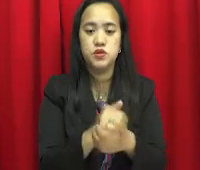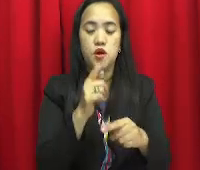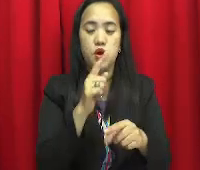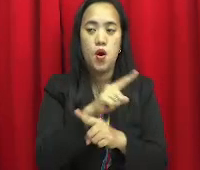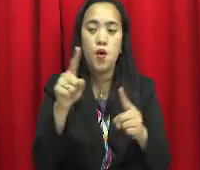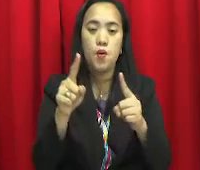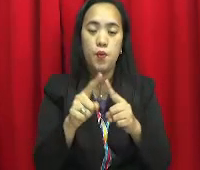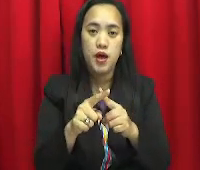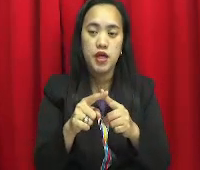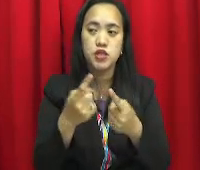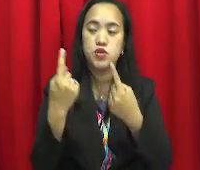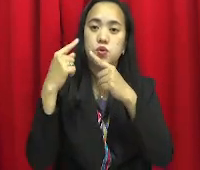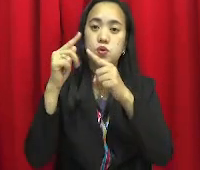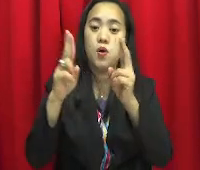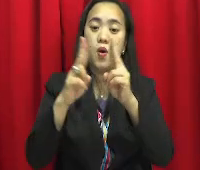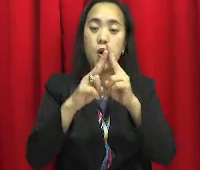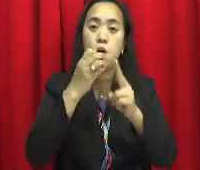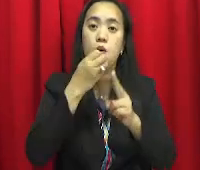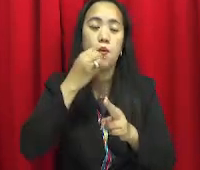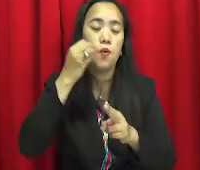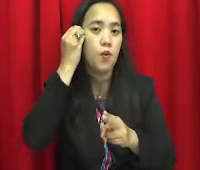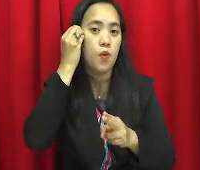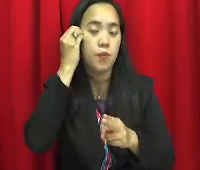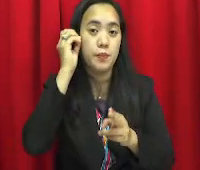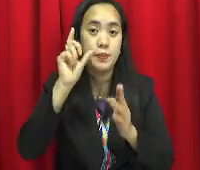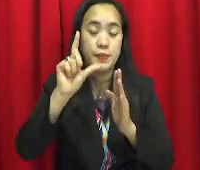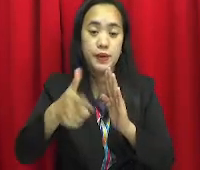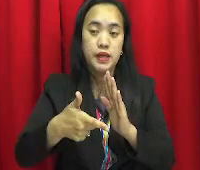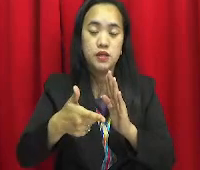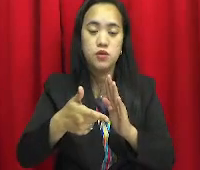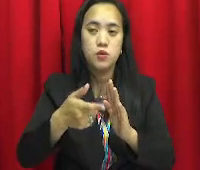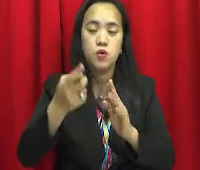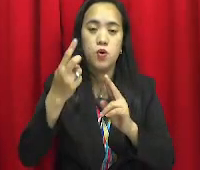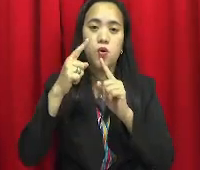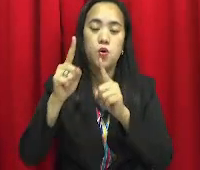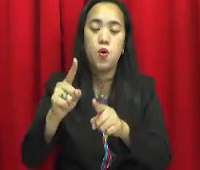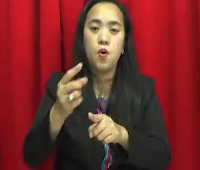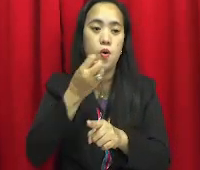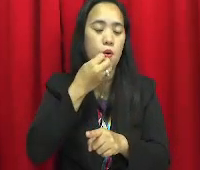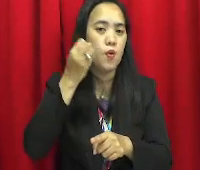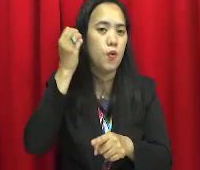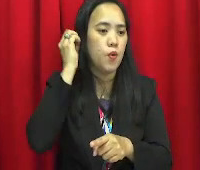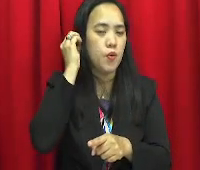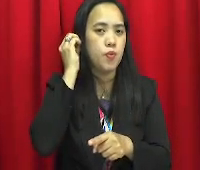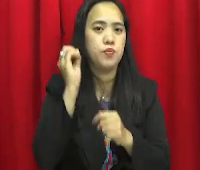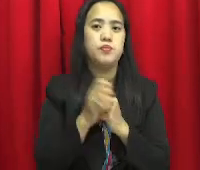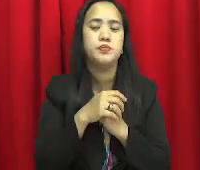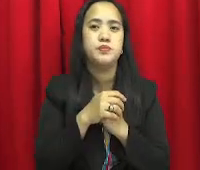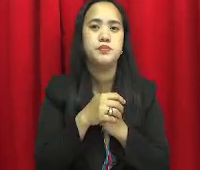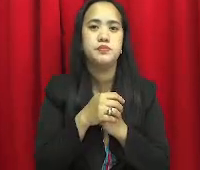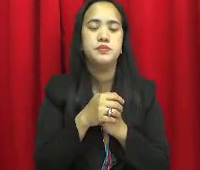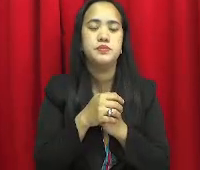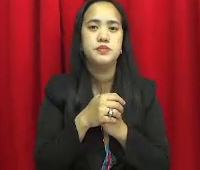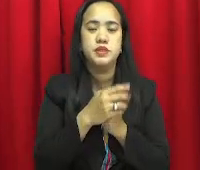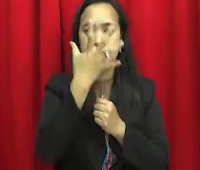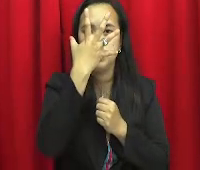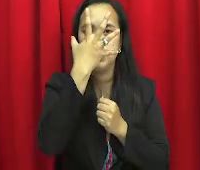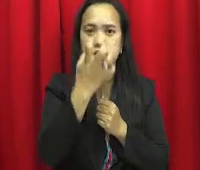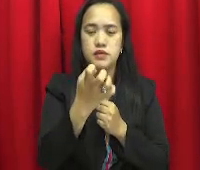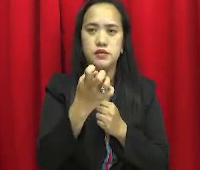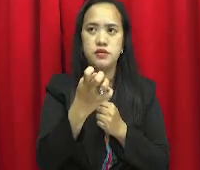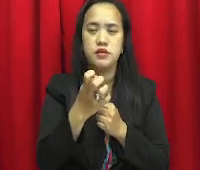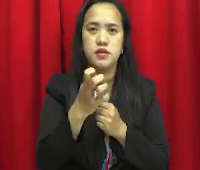Totoo yan. Yan sabi ng Bible eh. Hindi ka naglalagay ng apoy sa kanyang ulo. No, hindi iinit ang ulo